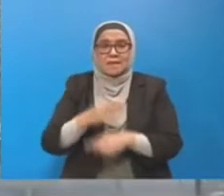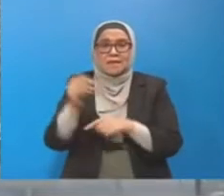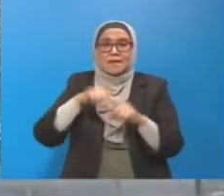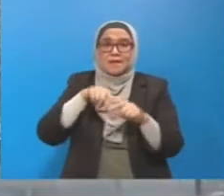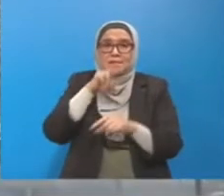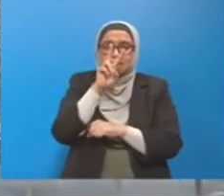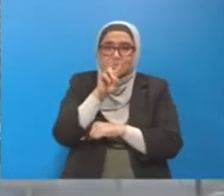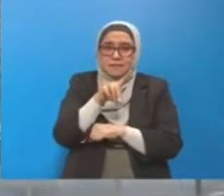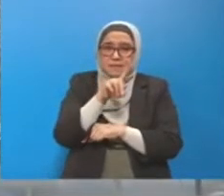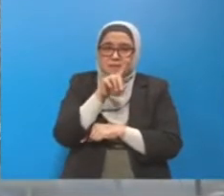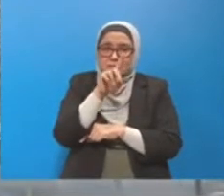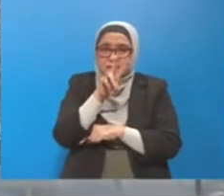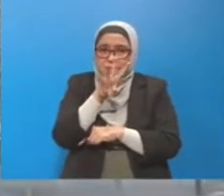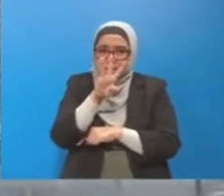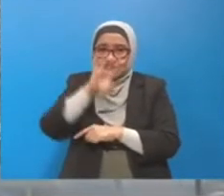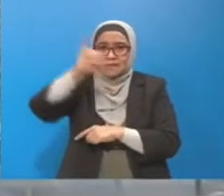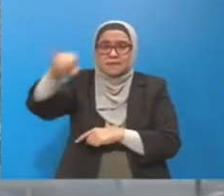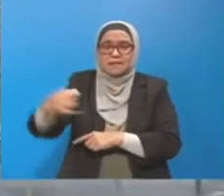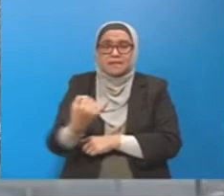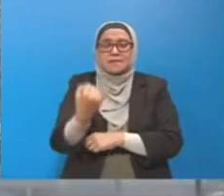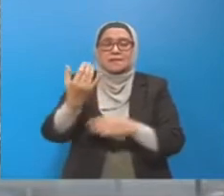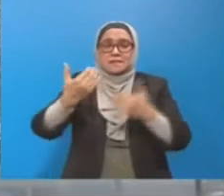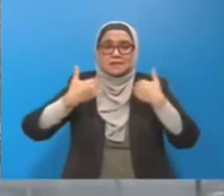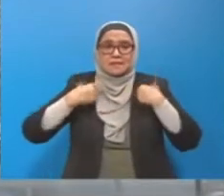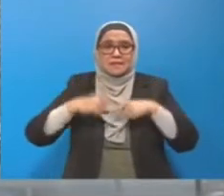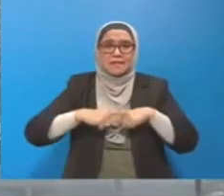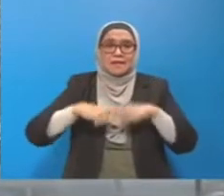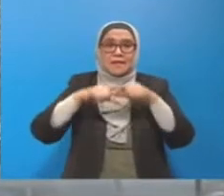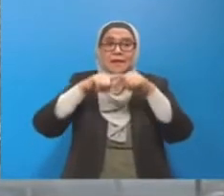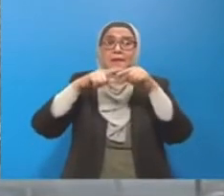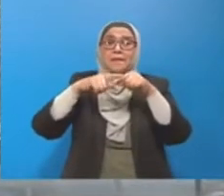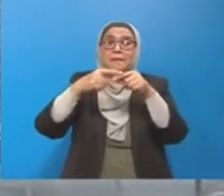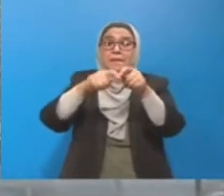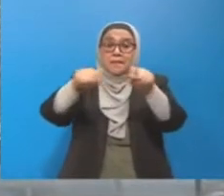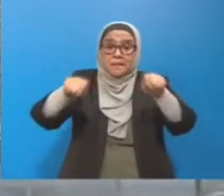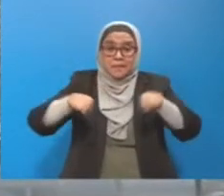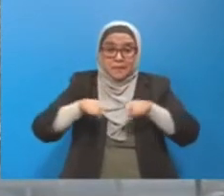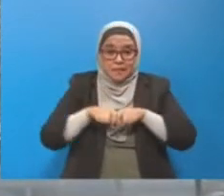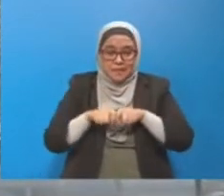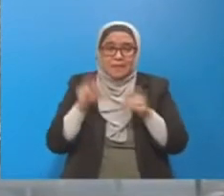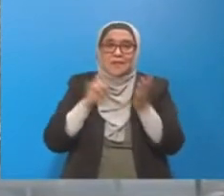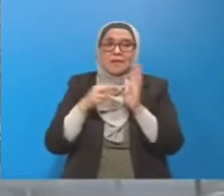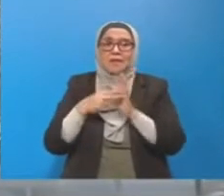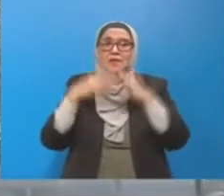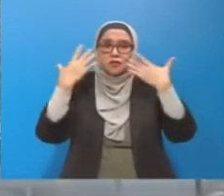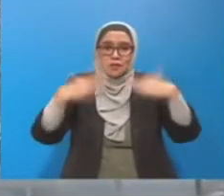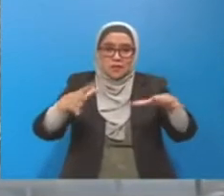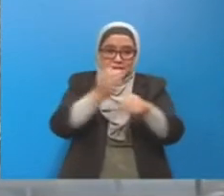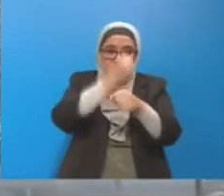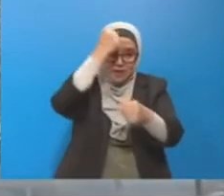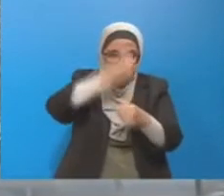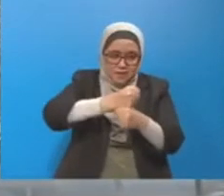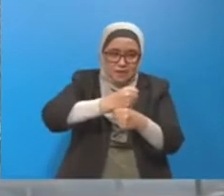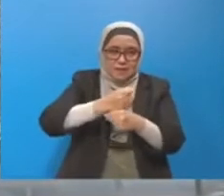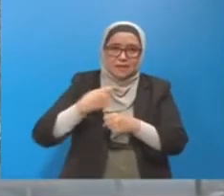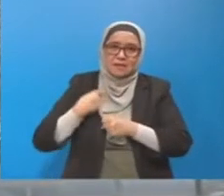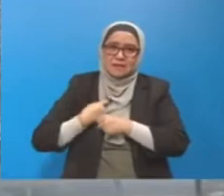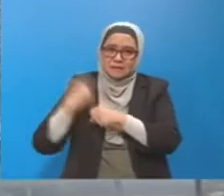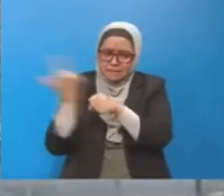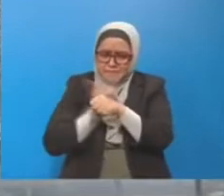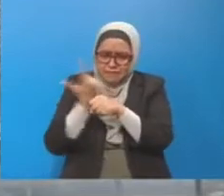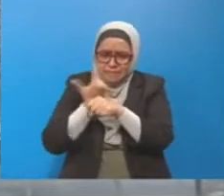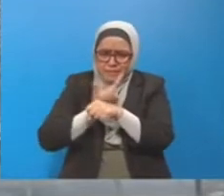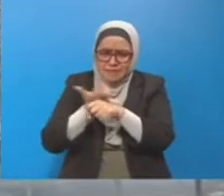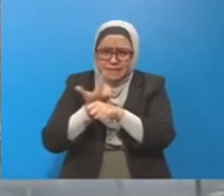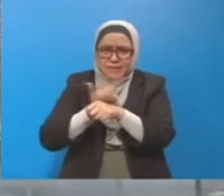melaksanakan inisiatif please anterin desmine please mananya Maika kita dapat kejadian kita thread yang kita pulangkan kepada